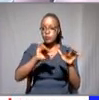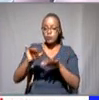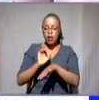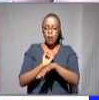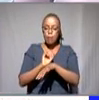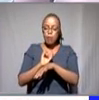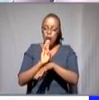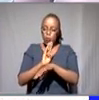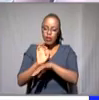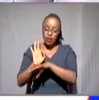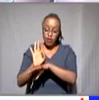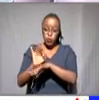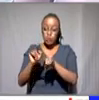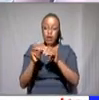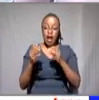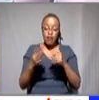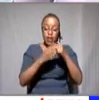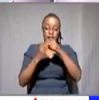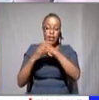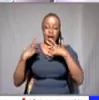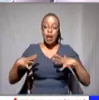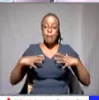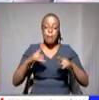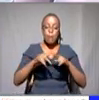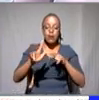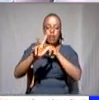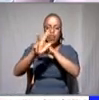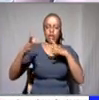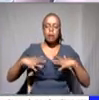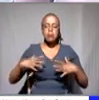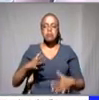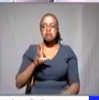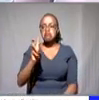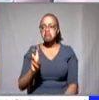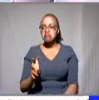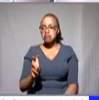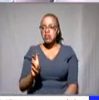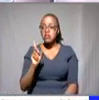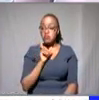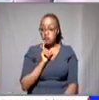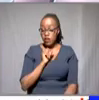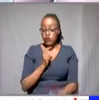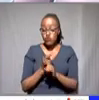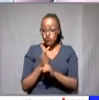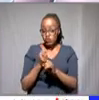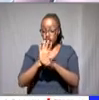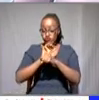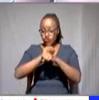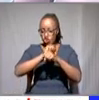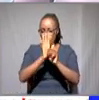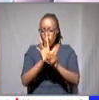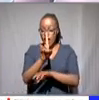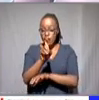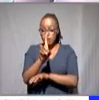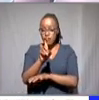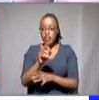Faso mena andũ 99, no andũ 3 onao nĩ makuĩte thĩinĩ wa bũrũri ũyũ kumana na homa ĩno ya